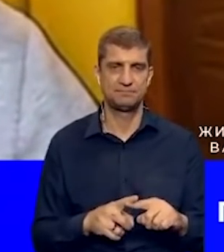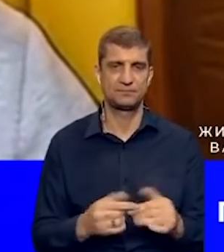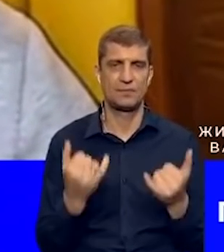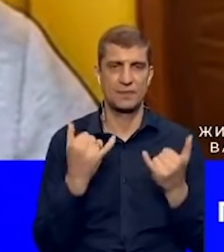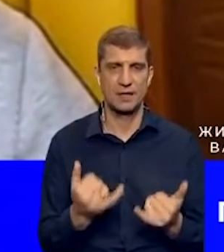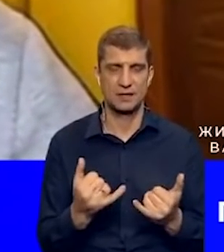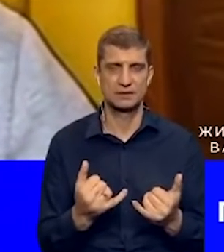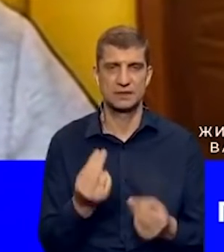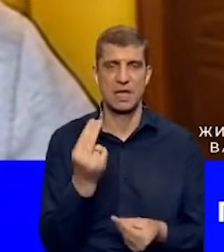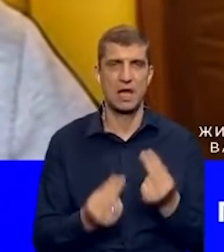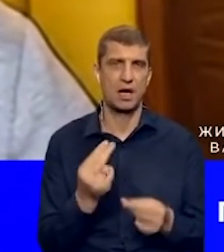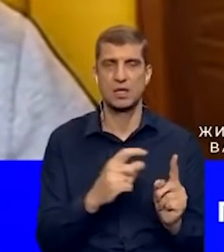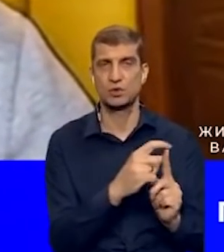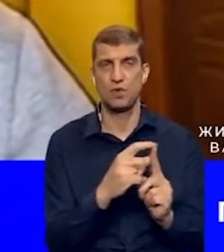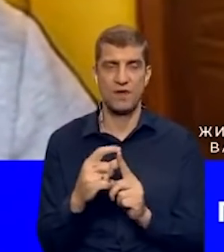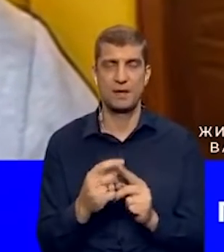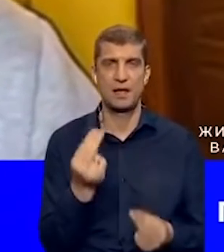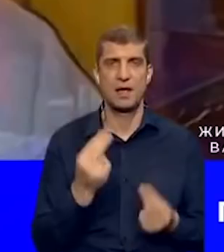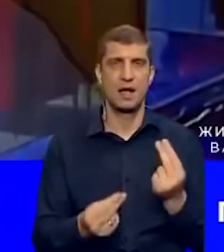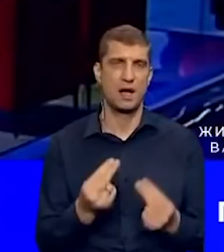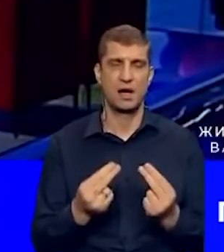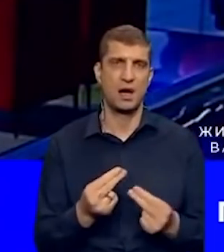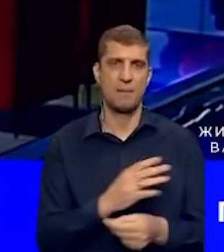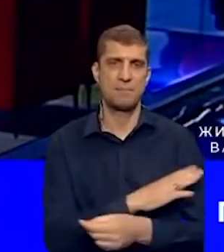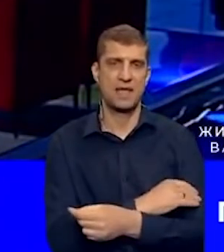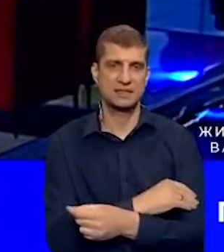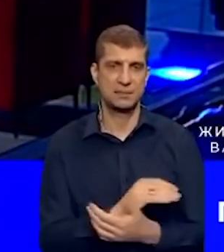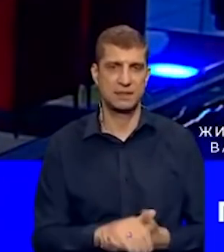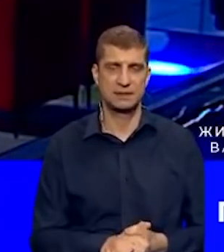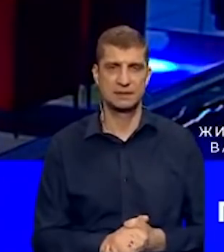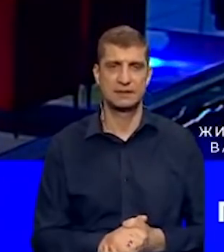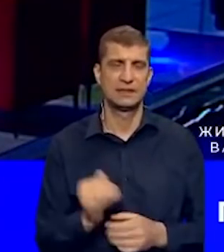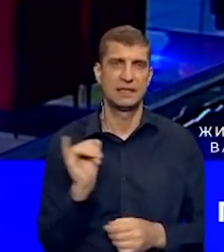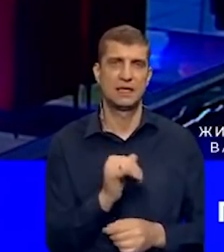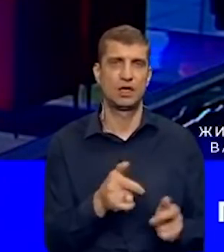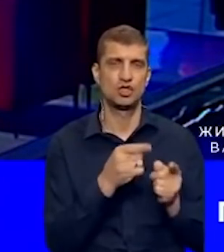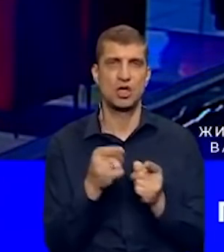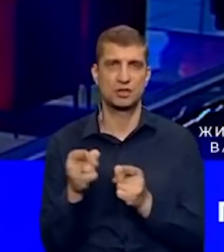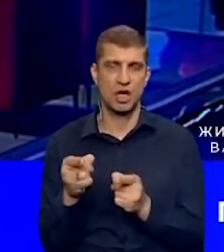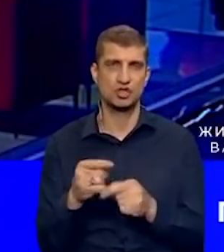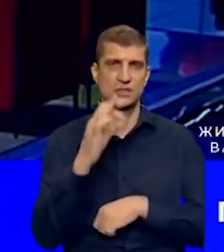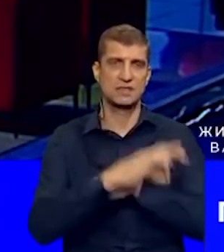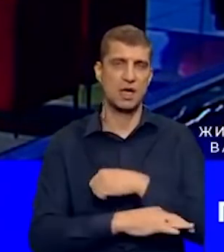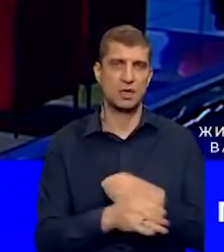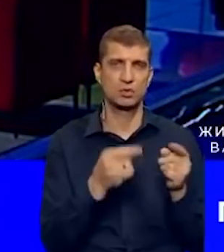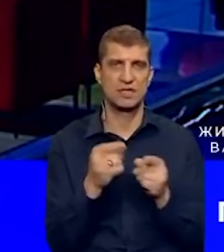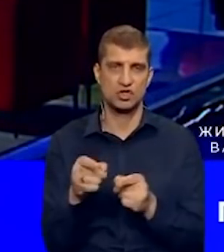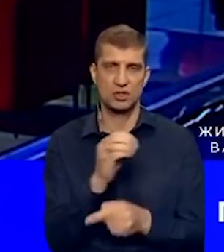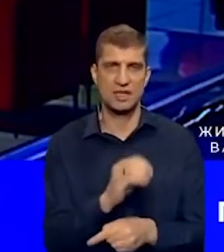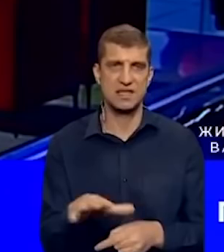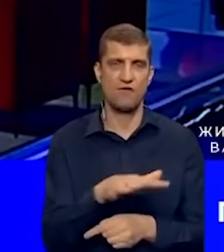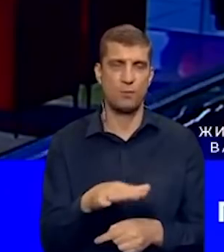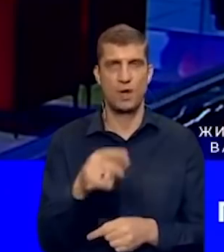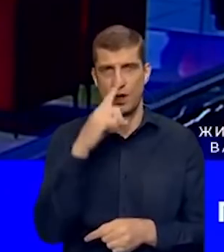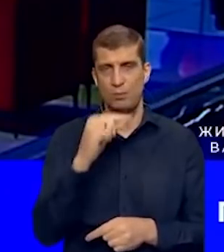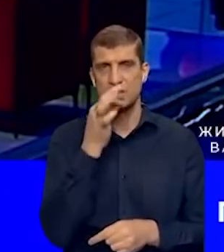наразі гра словами, гра м'язами і шантаж Заходу, шантаж Європи. Путін сказав,